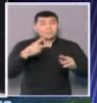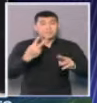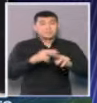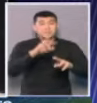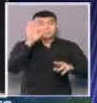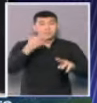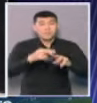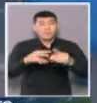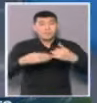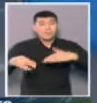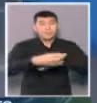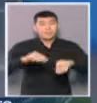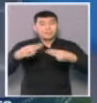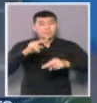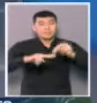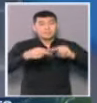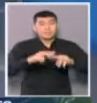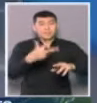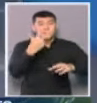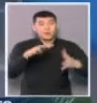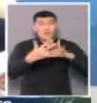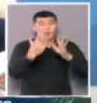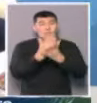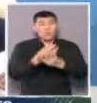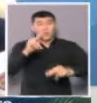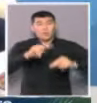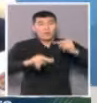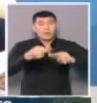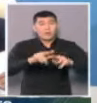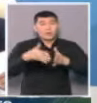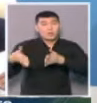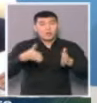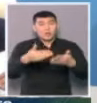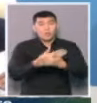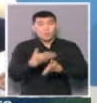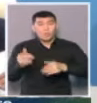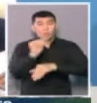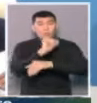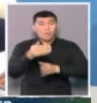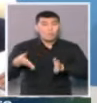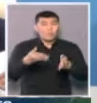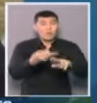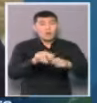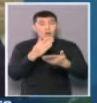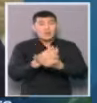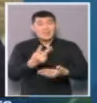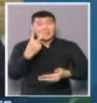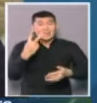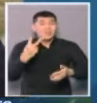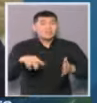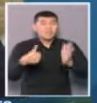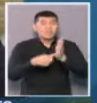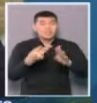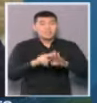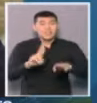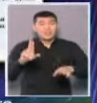18,2 тысячи квадратных метров. В 3 селах осуществляется капитальный ремонт и реконструкция автомобильных дорог протяженностью